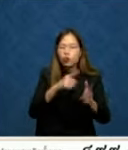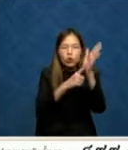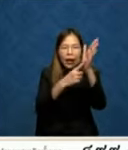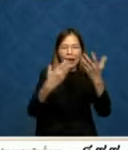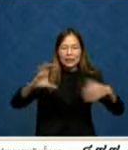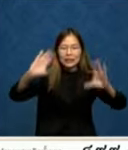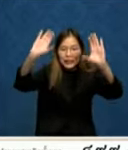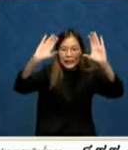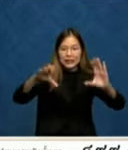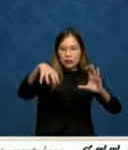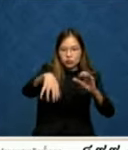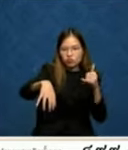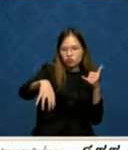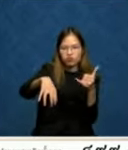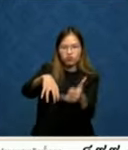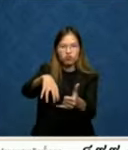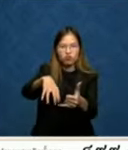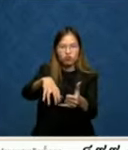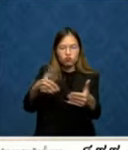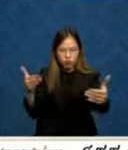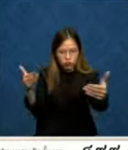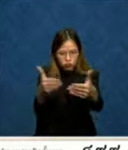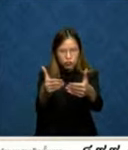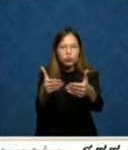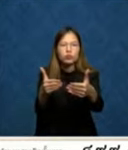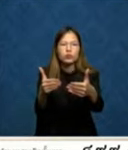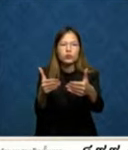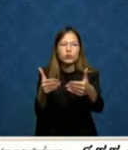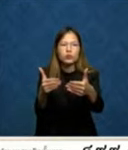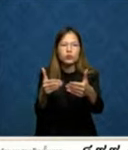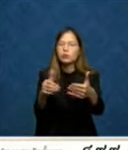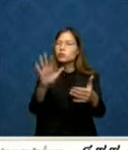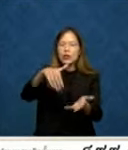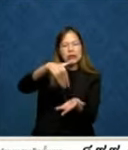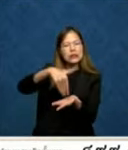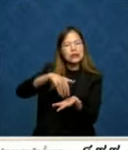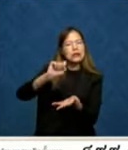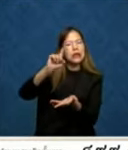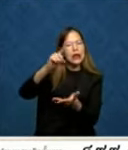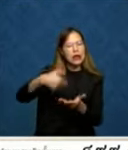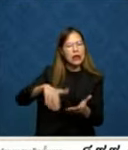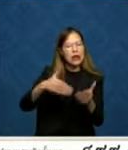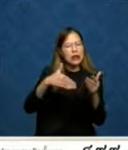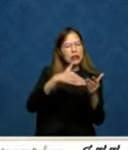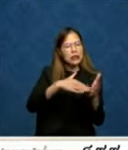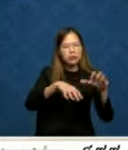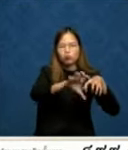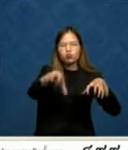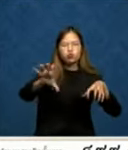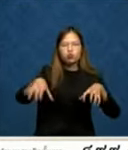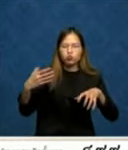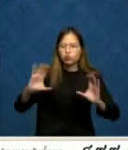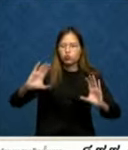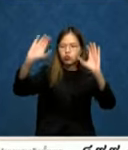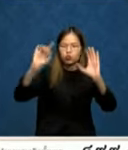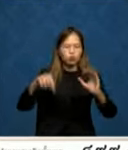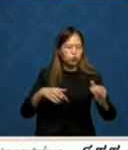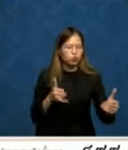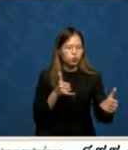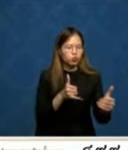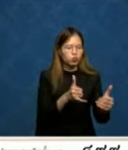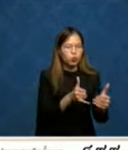ทียบเท่ากับการที่เราเดินไปยังท้องถิ่นไปยังศาลากลางเขตต่างๆเพื่อติดต่อกับเจ้าหน้าที่น